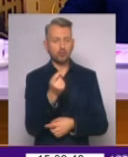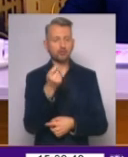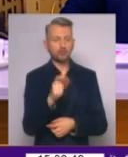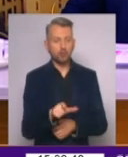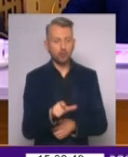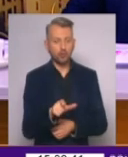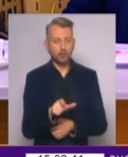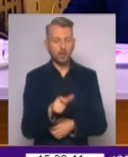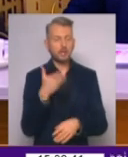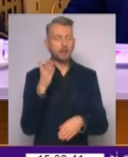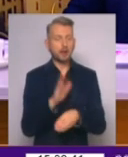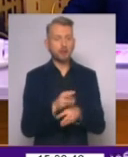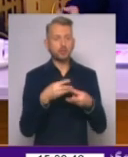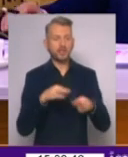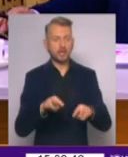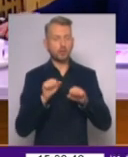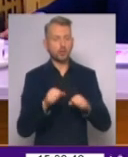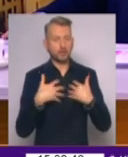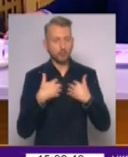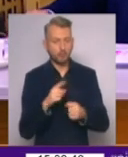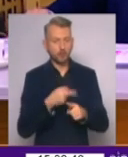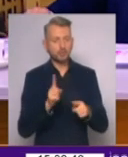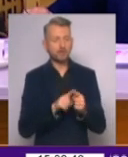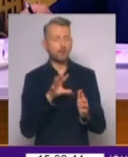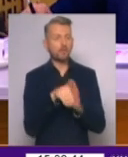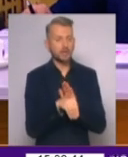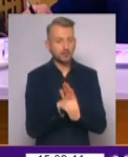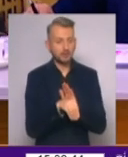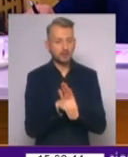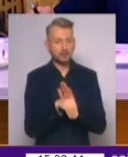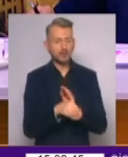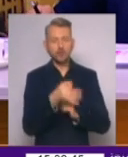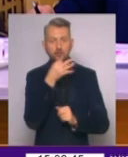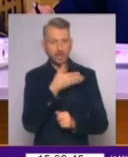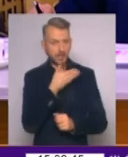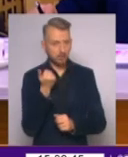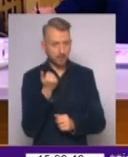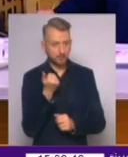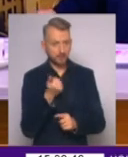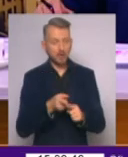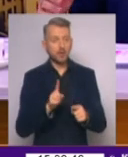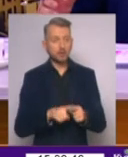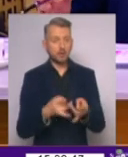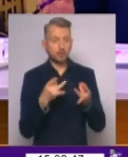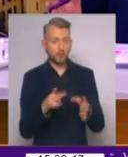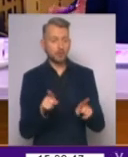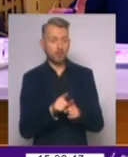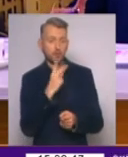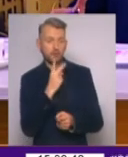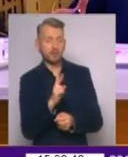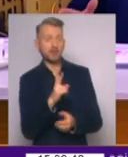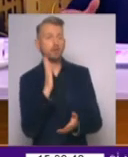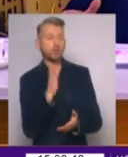жодного наказу Міністерства охорони за те, щоб це впровадити, ще немає. Тобто це я просто так. Подивіться, яке воно